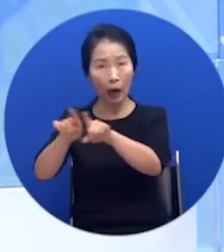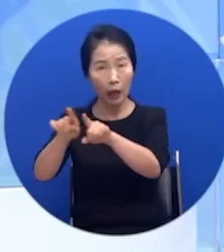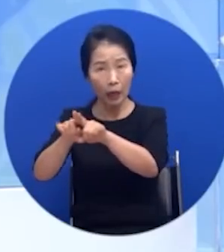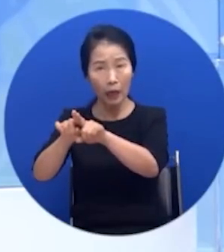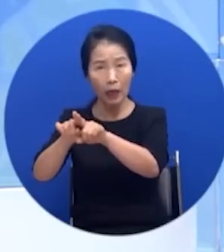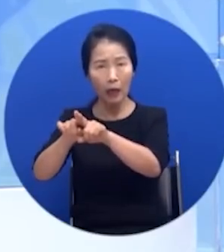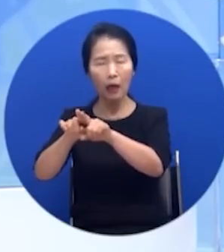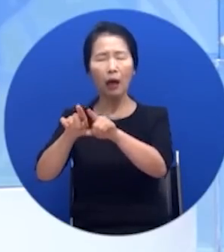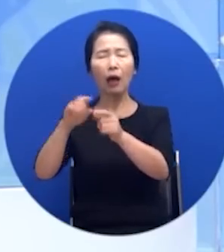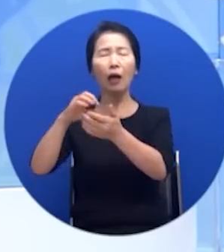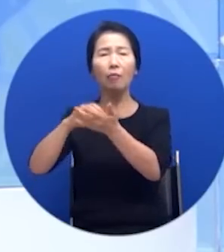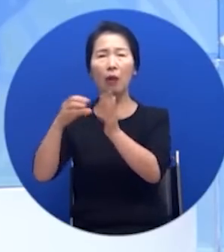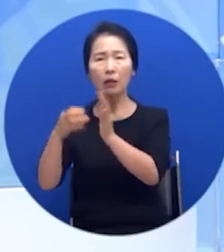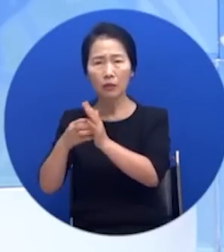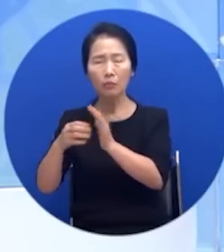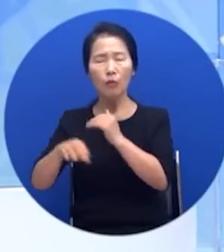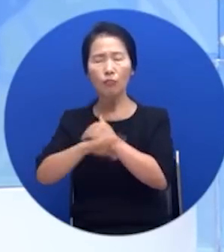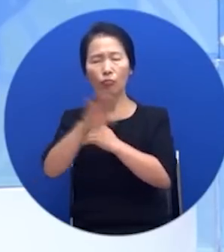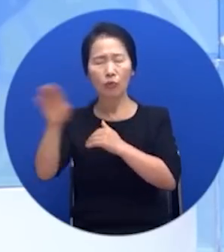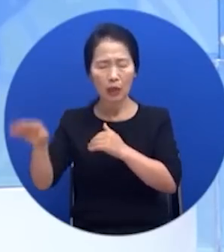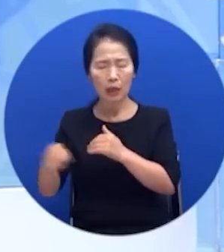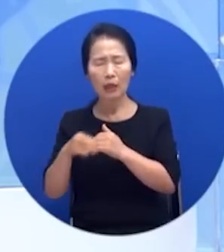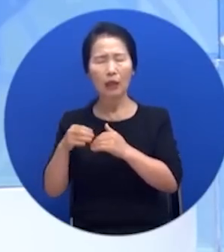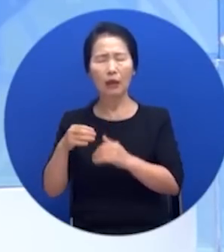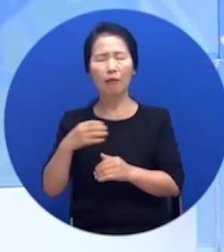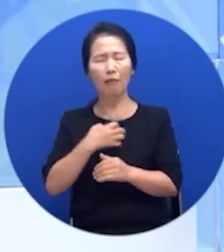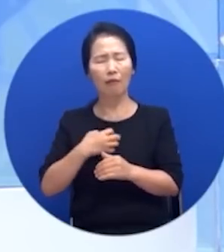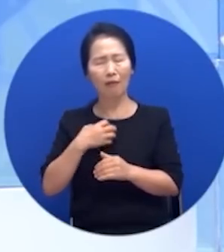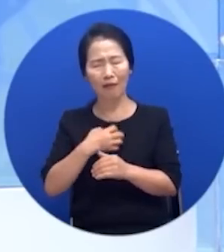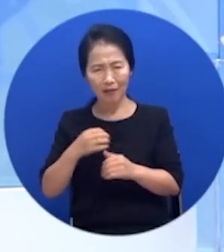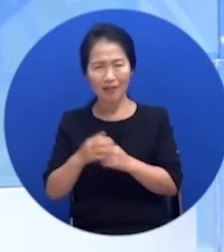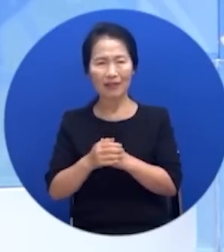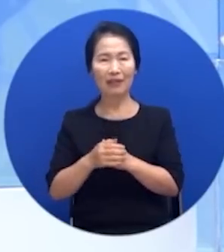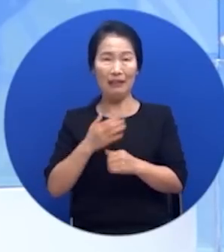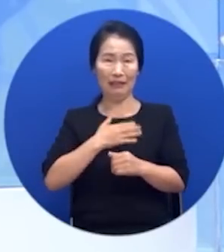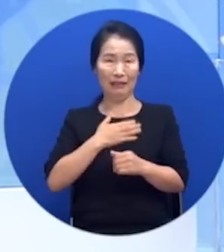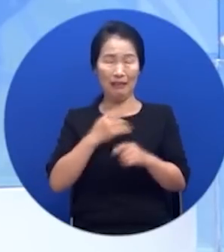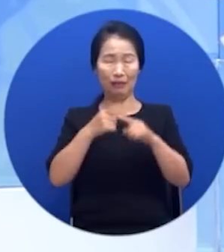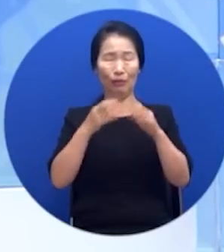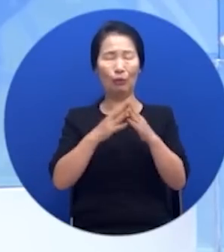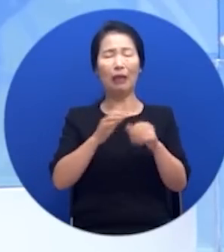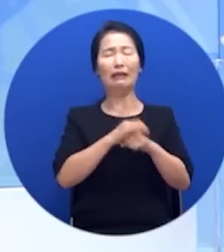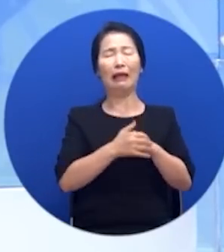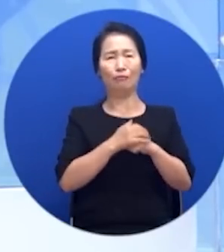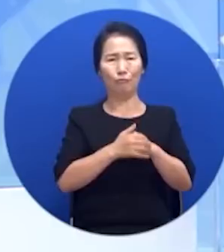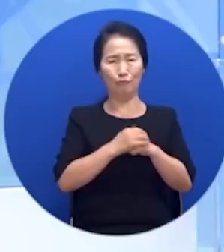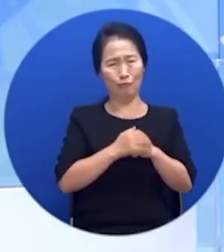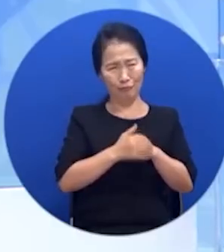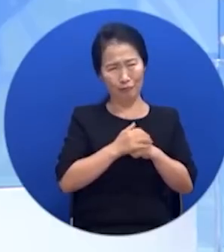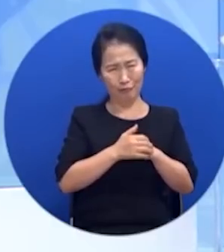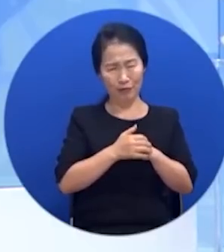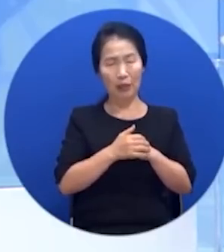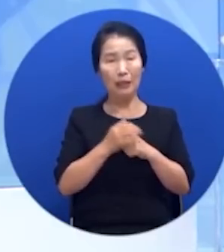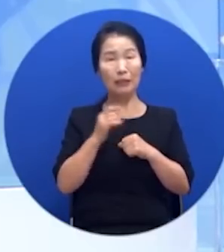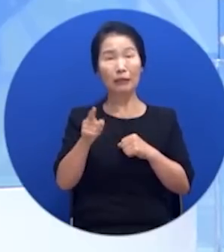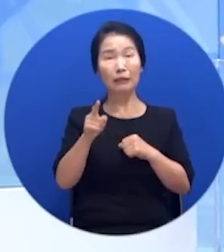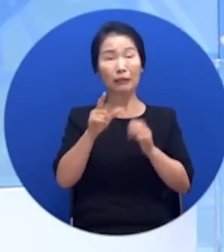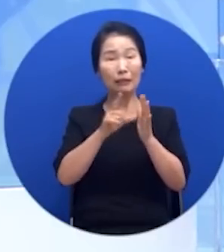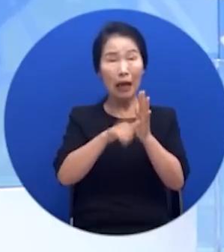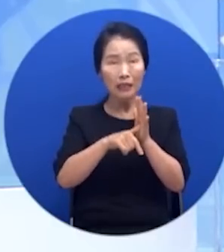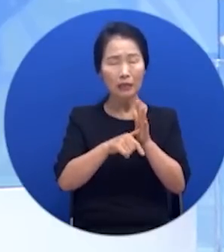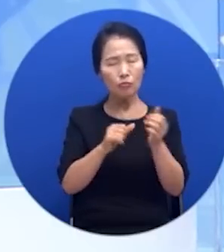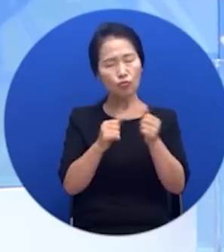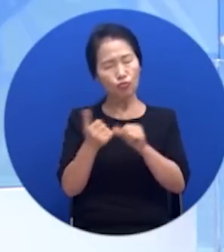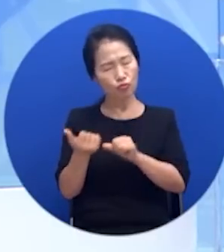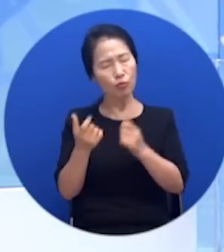대단한 홍역을 치루었습니다. 제가 목회하는 대구는 그 당시에 죽음 같은 공포의